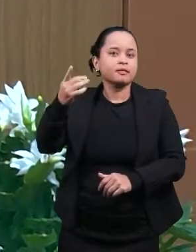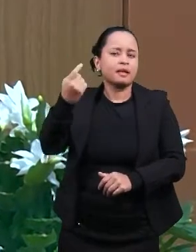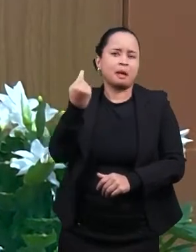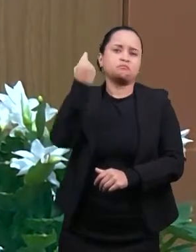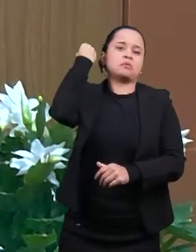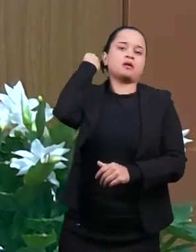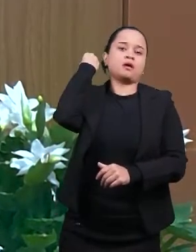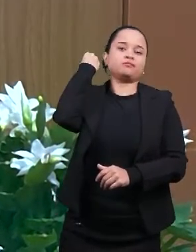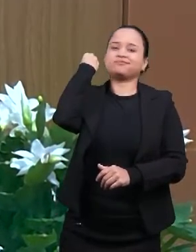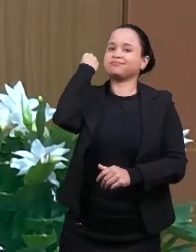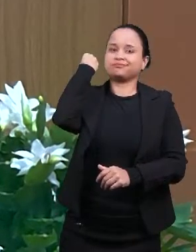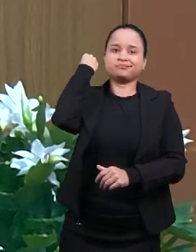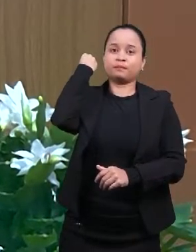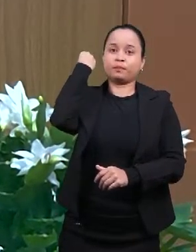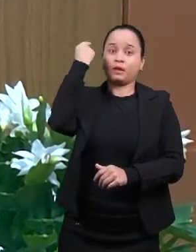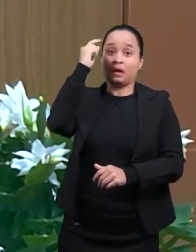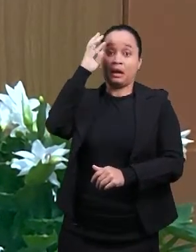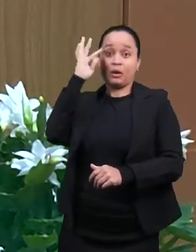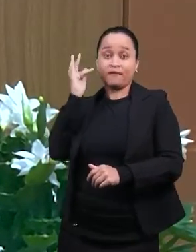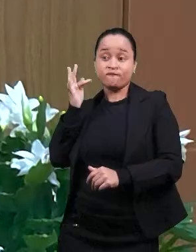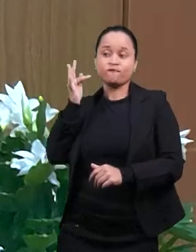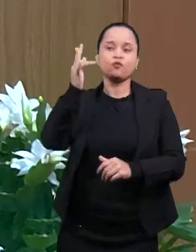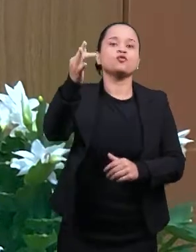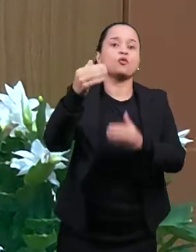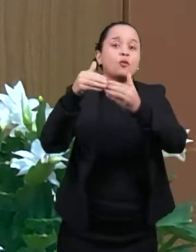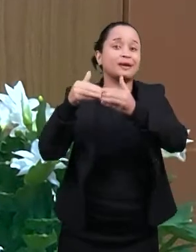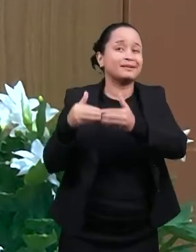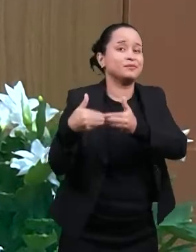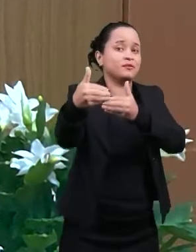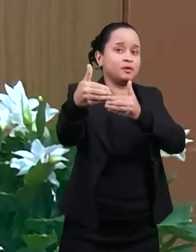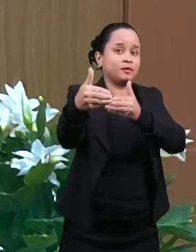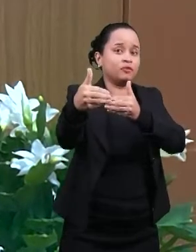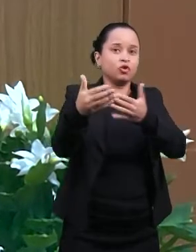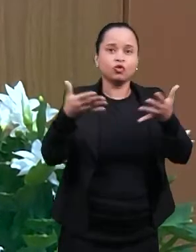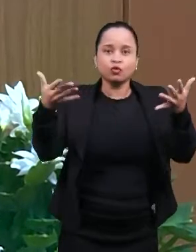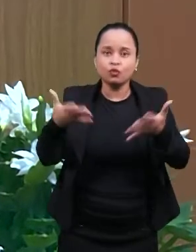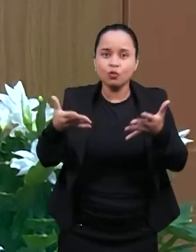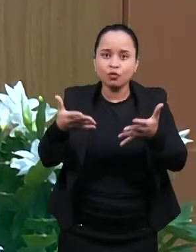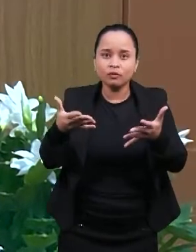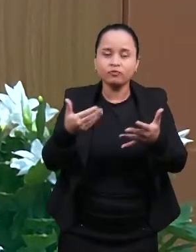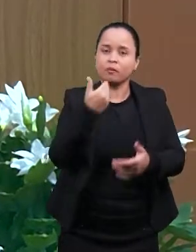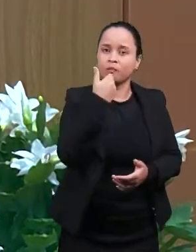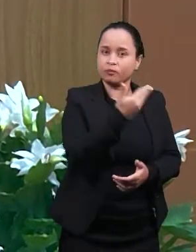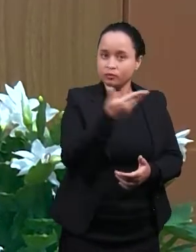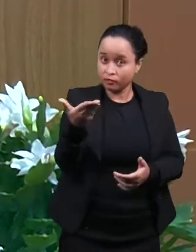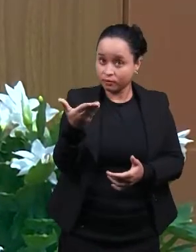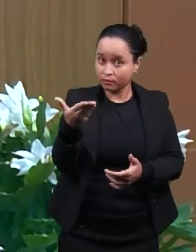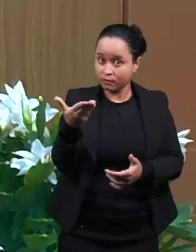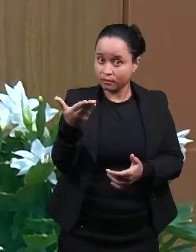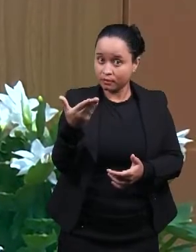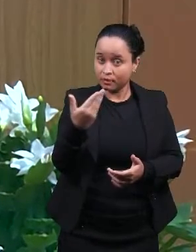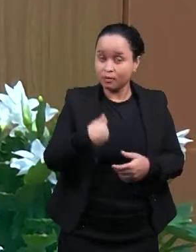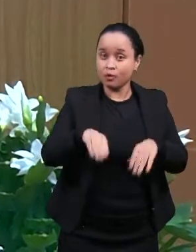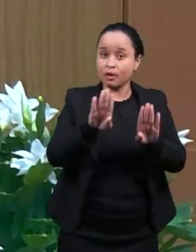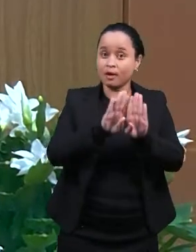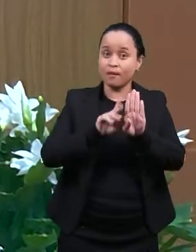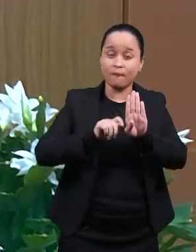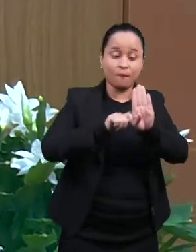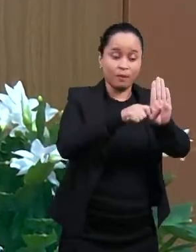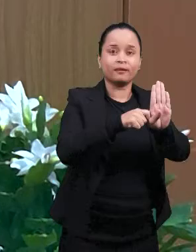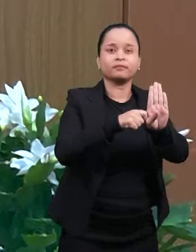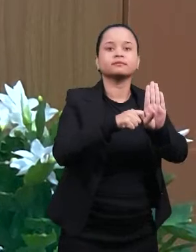идти вперед. И призвание сегодня в том, чтобы двери были